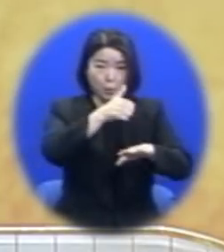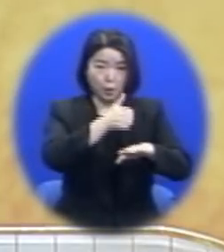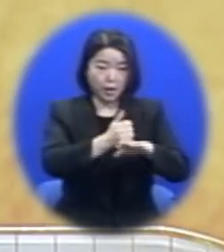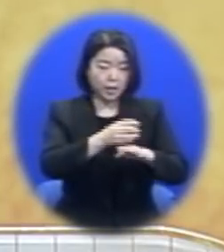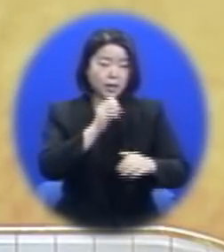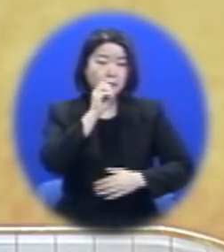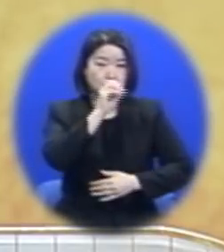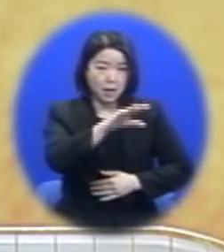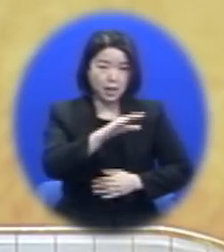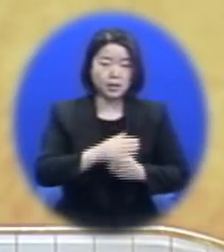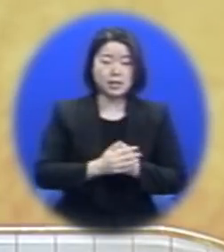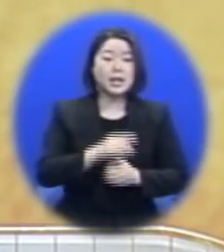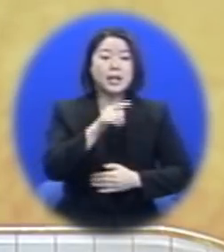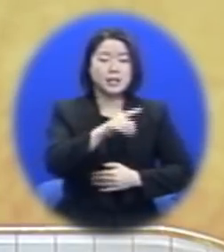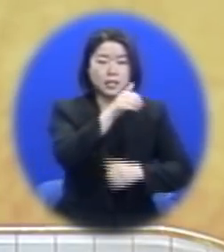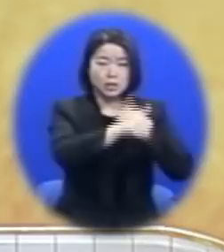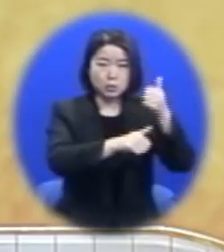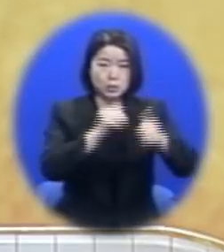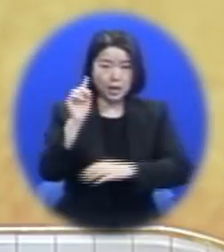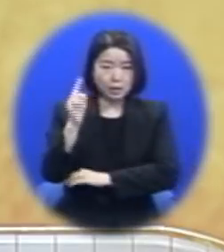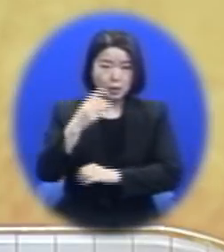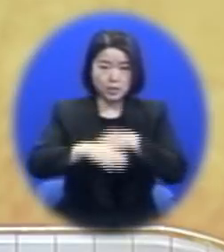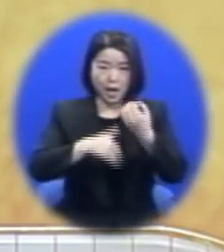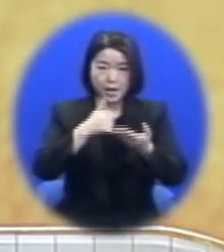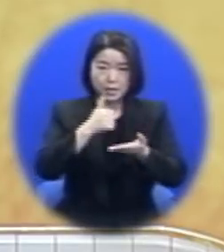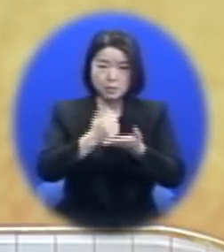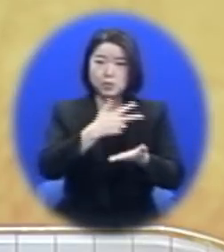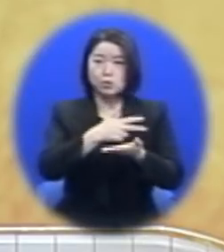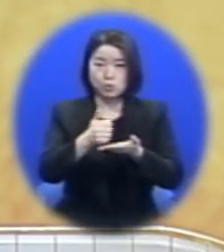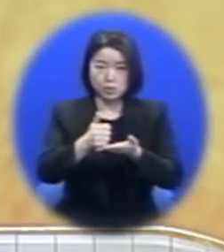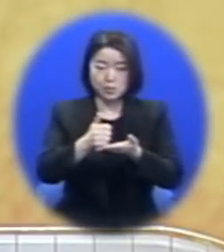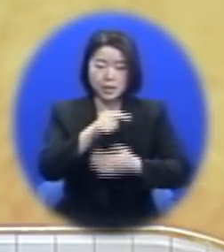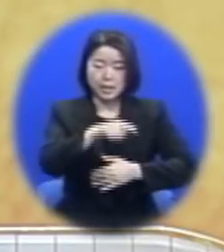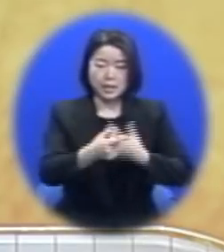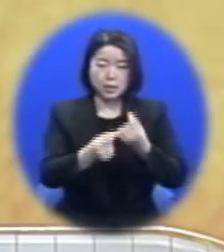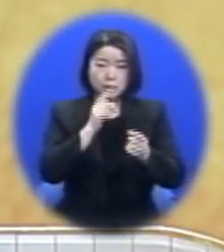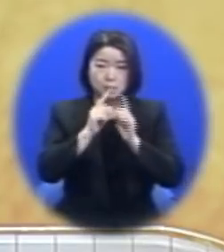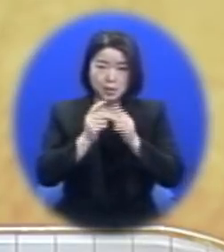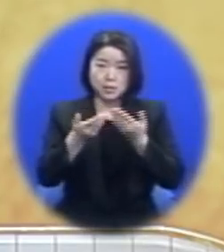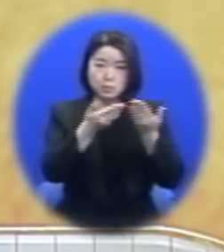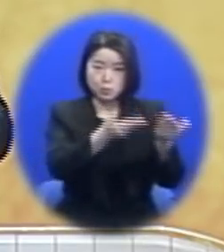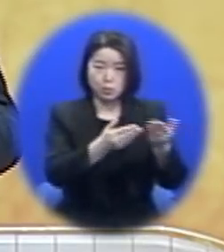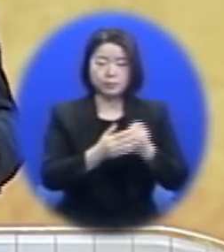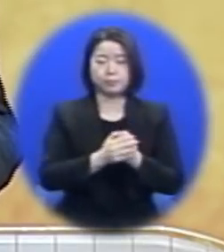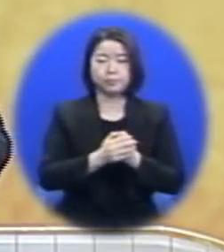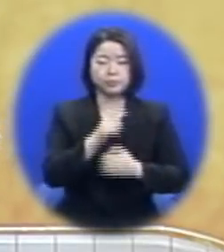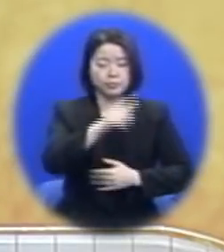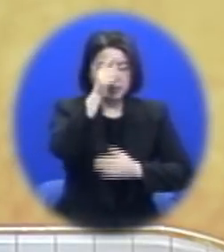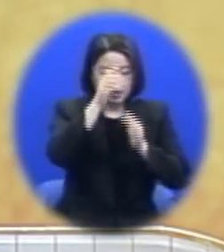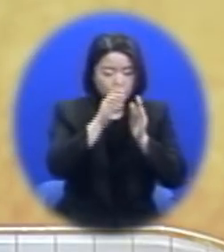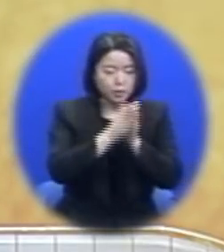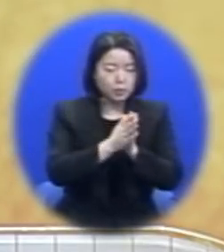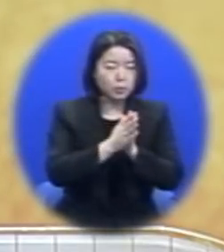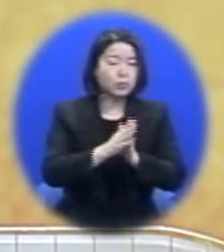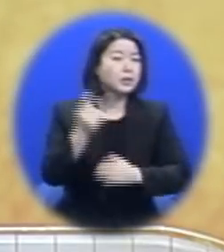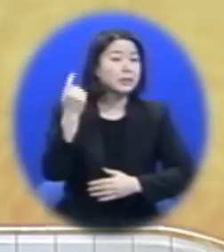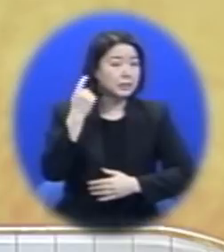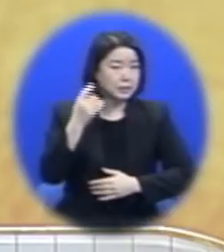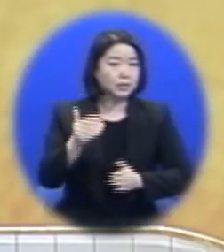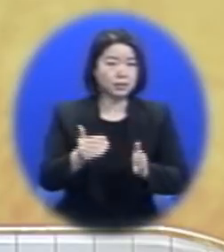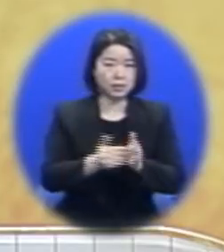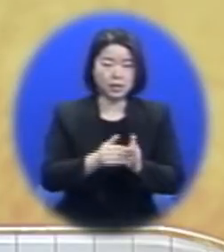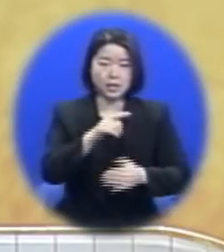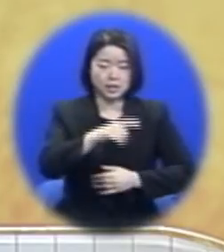일러라. 너희 조상 다윗의 하나님이신 주님께서 이렇게 말씀하신다. 내가 기도하는 소리를 내가 들었고